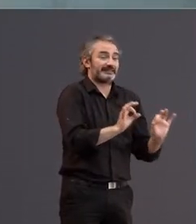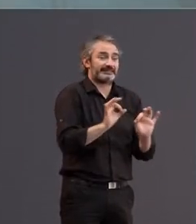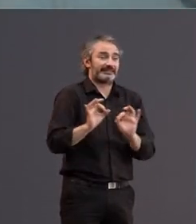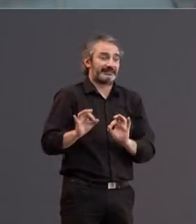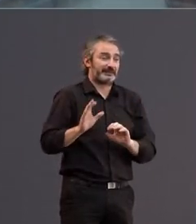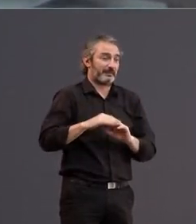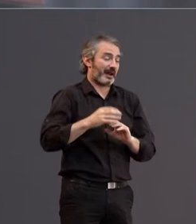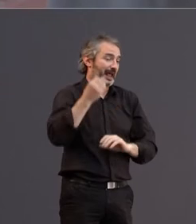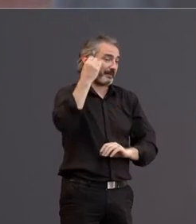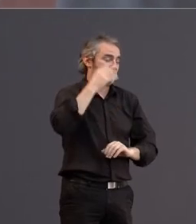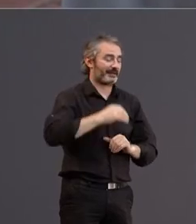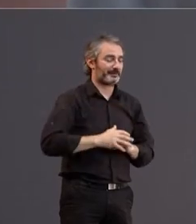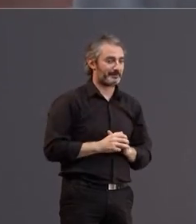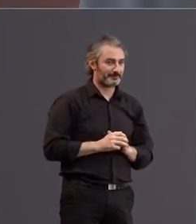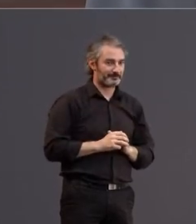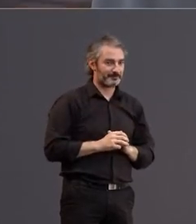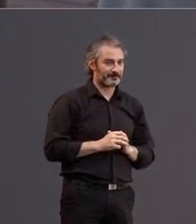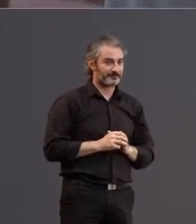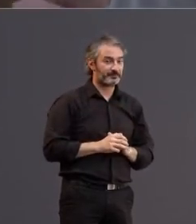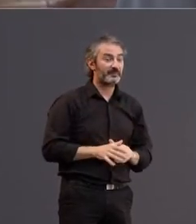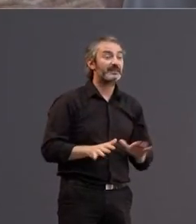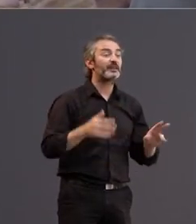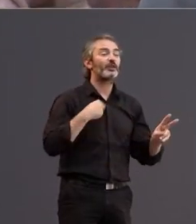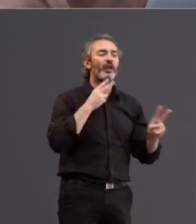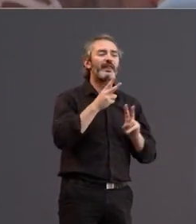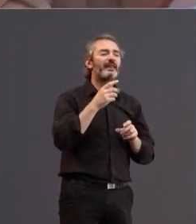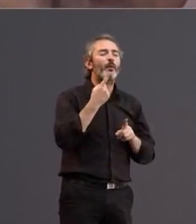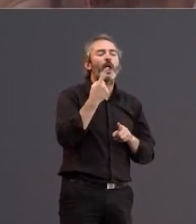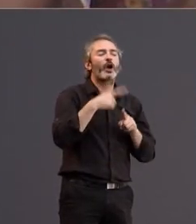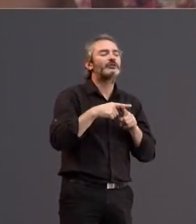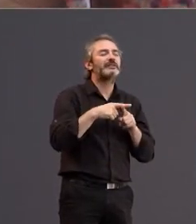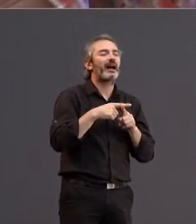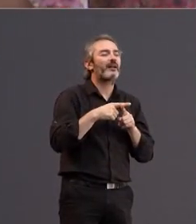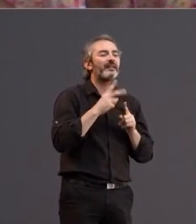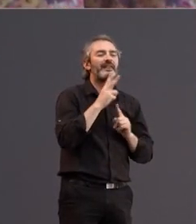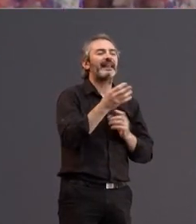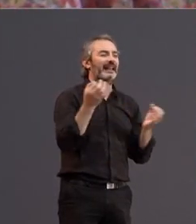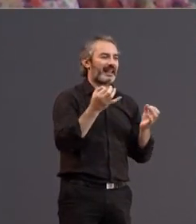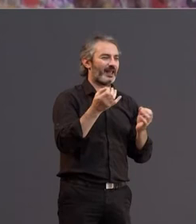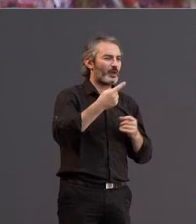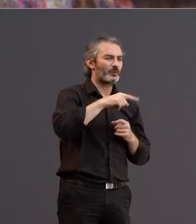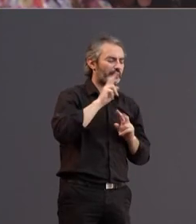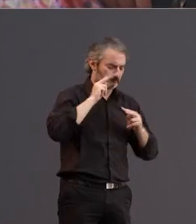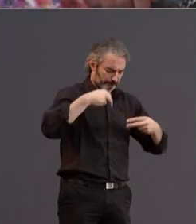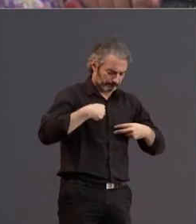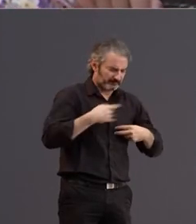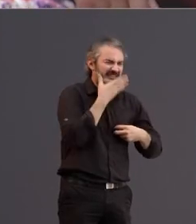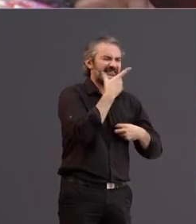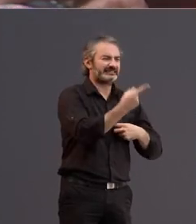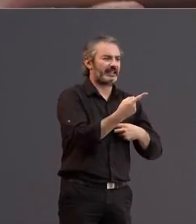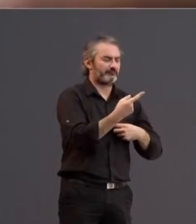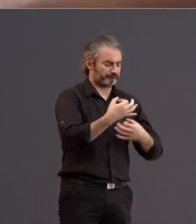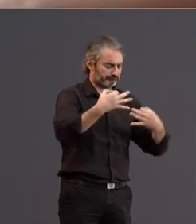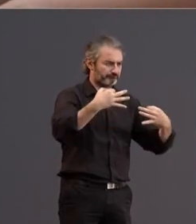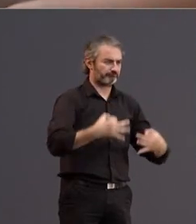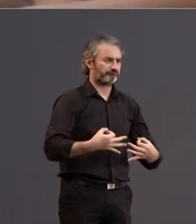aprenentatge. Però si el que us dic avui us pot ajudar en una cosa, només us vull dir que sigueu vosaltres mateixos sempre. Que sigueu